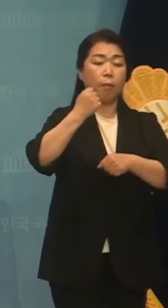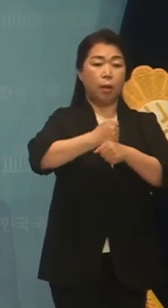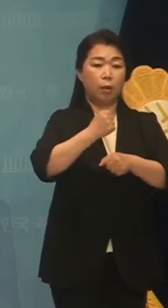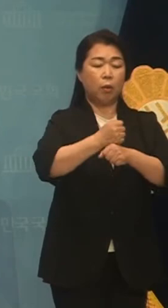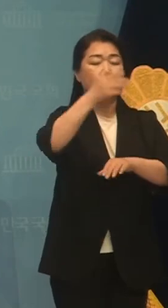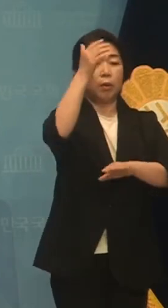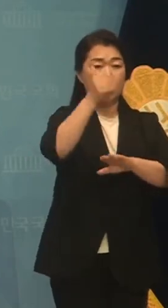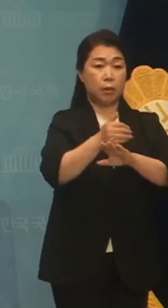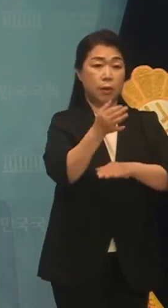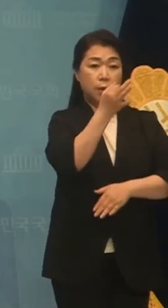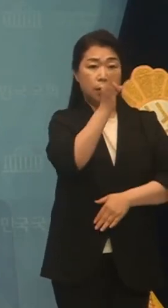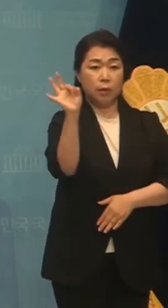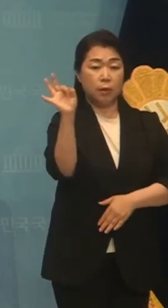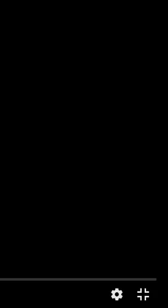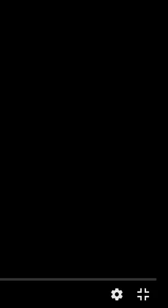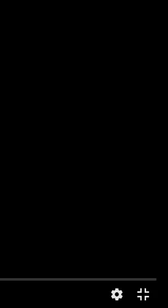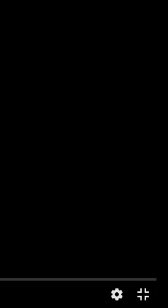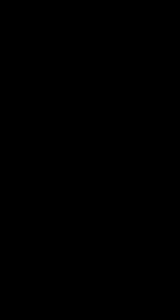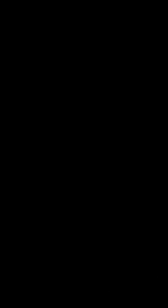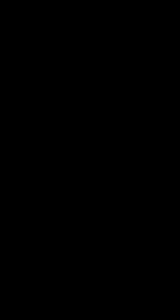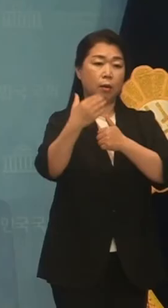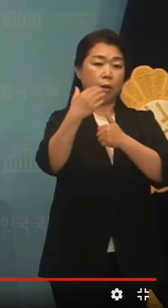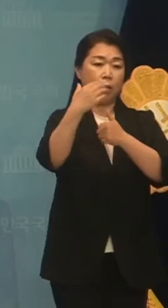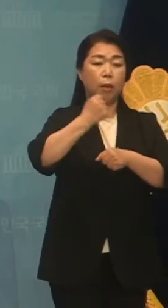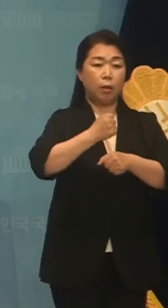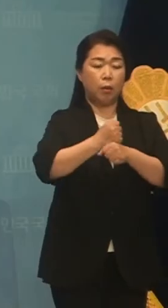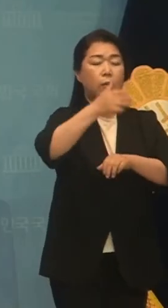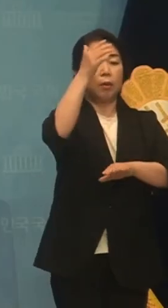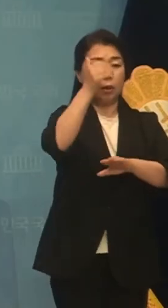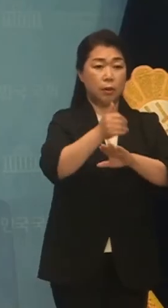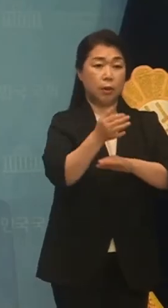인증을 획득했습니다.